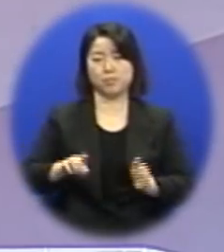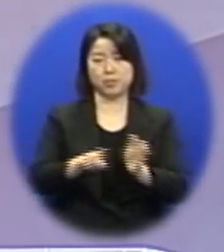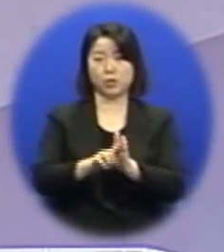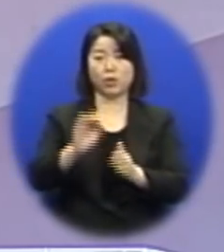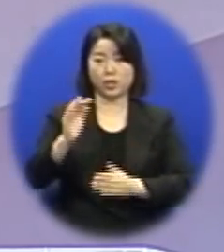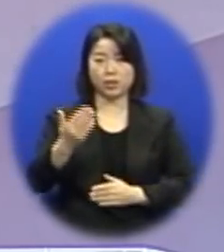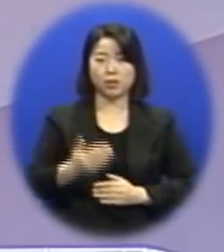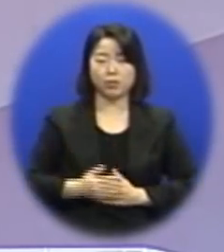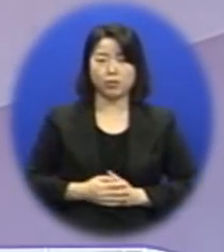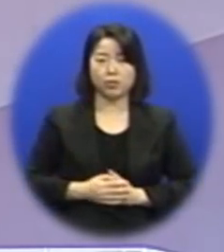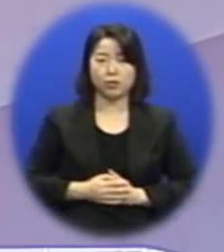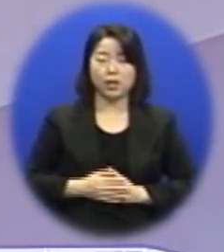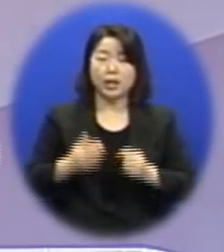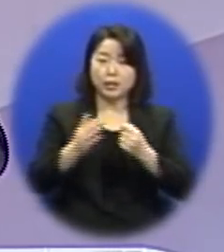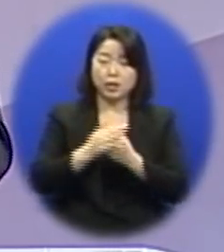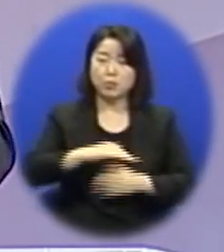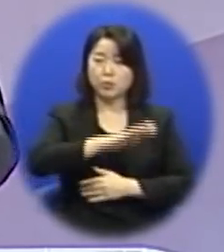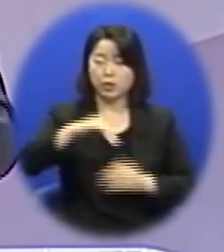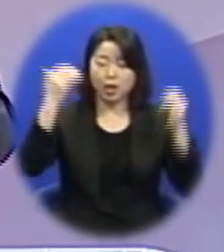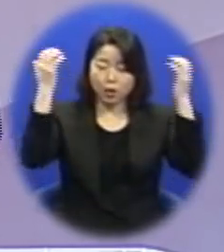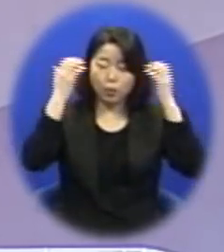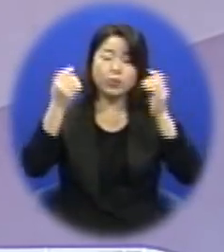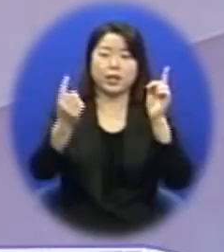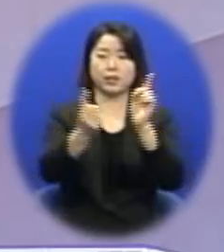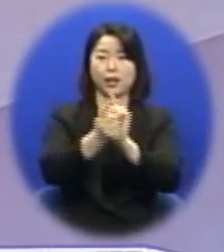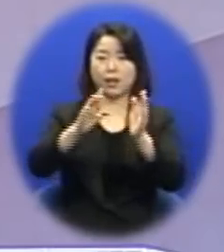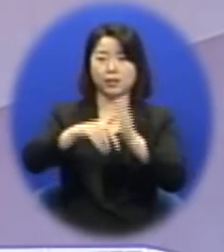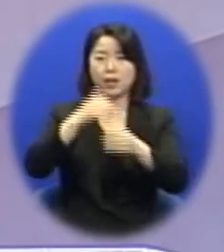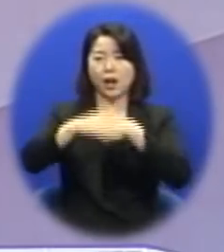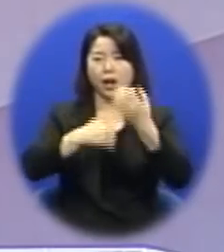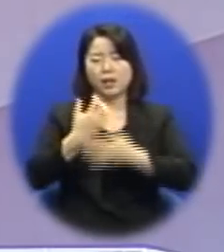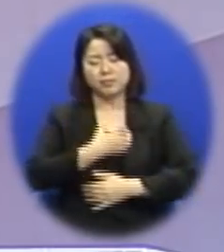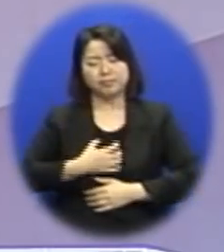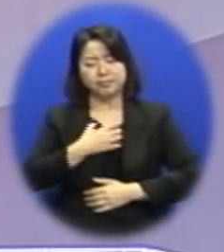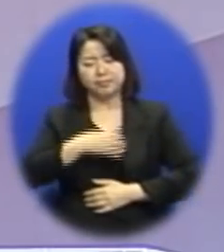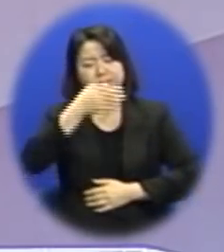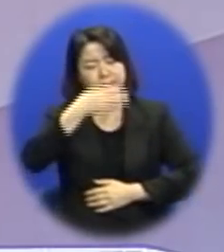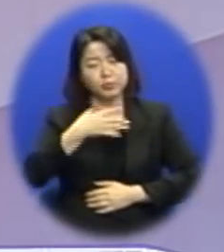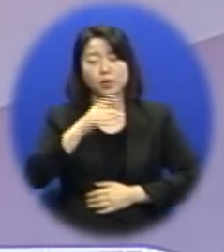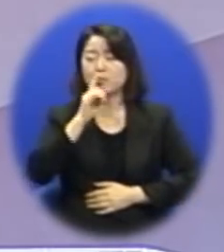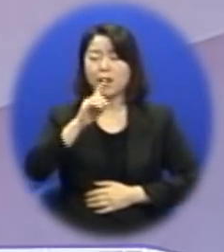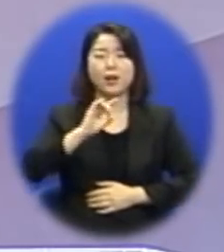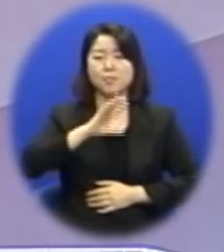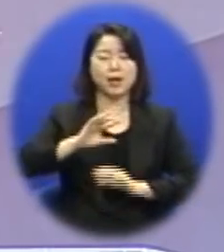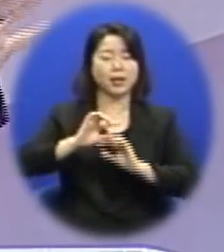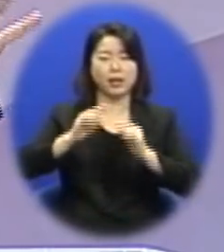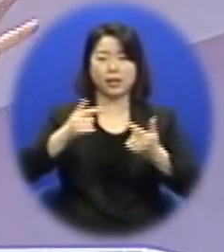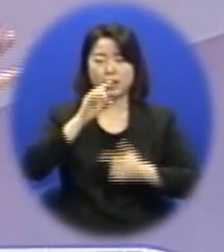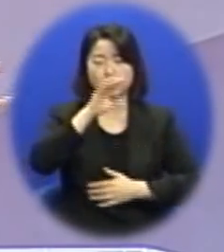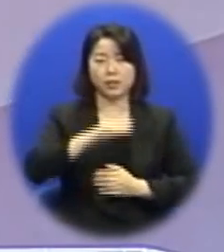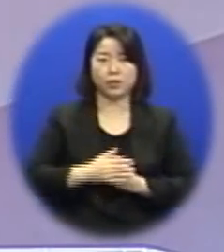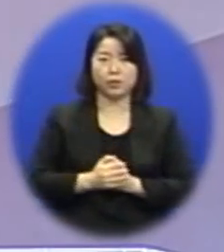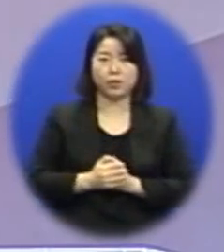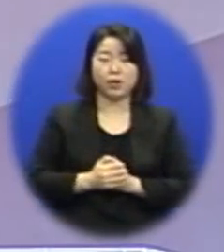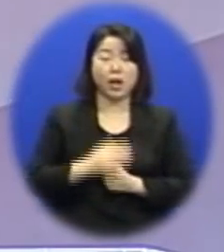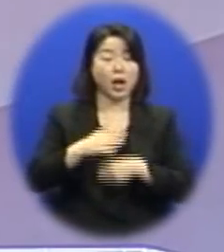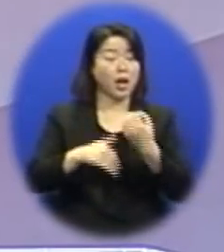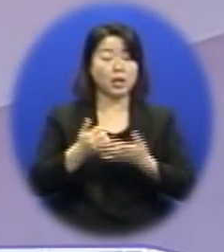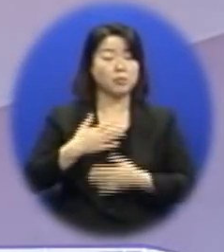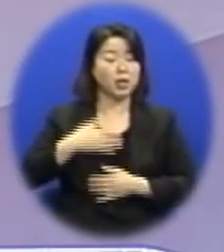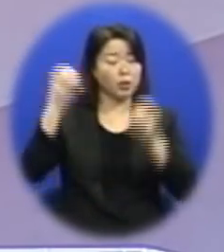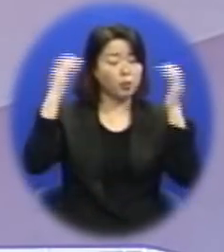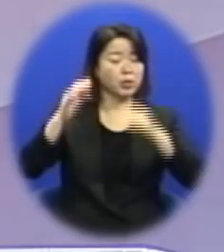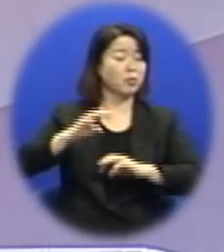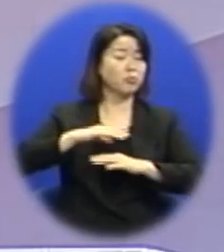합니다 그러므로 우리가 고난을 당할 때 하나님 괴로워요 힘들어요 만 할게 아닙니다 하나님 나는 고난은 무서워요 이렇게